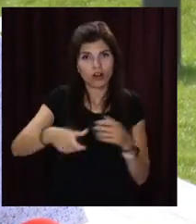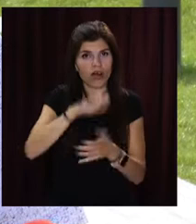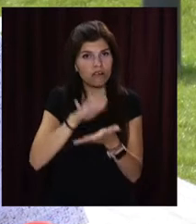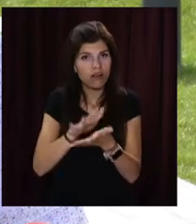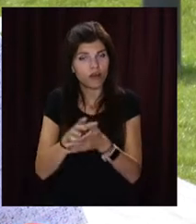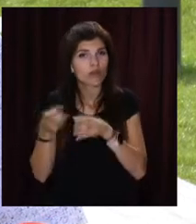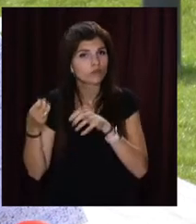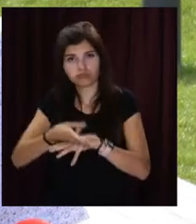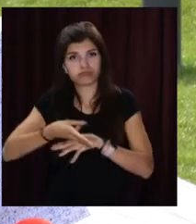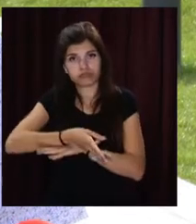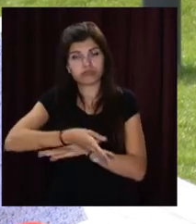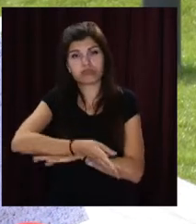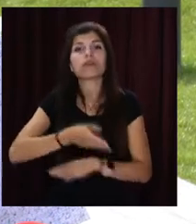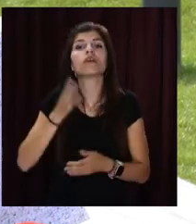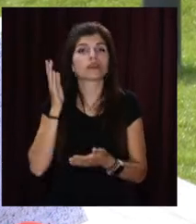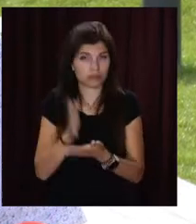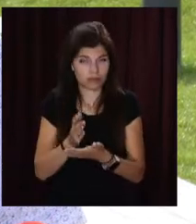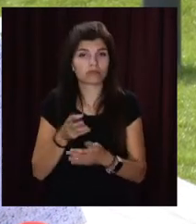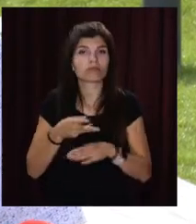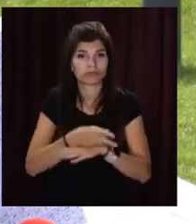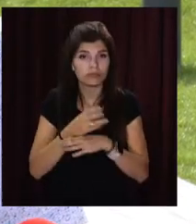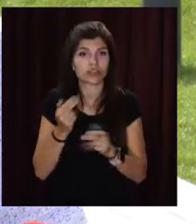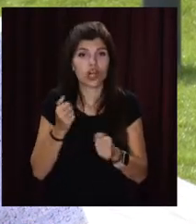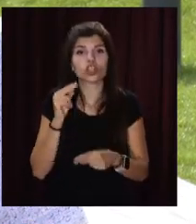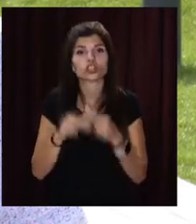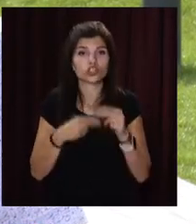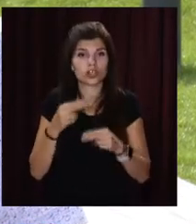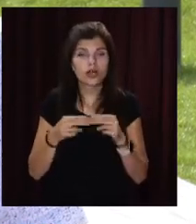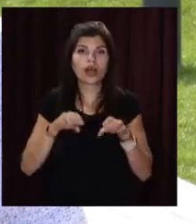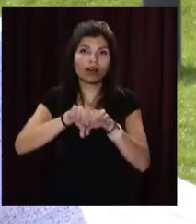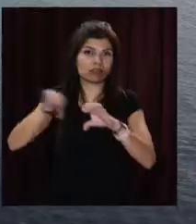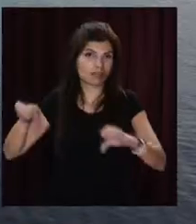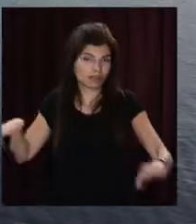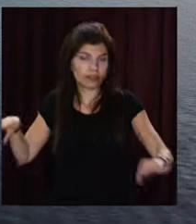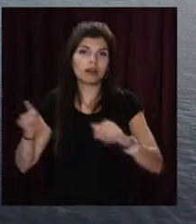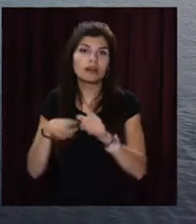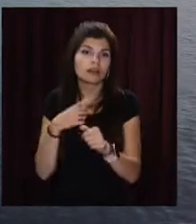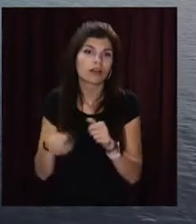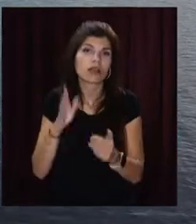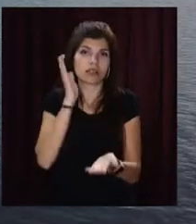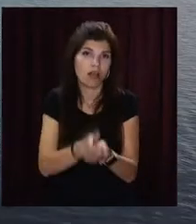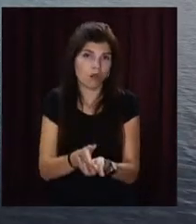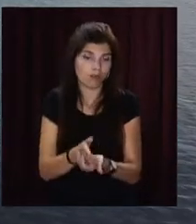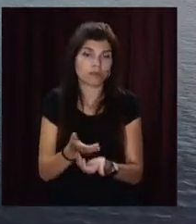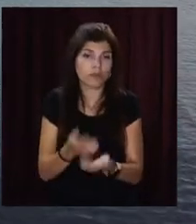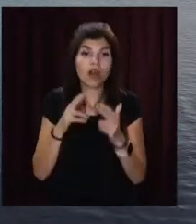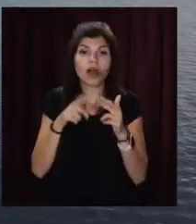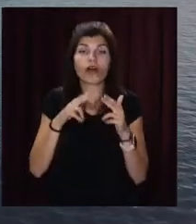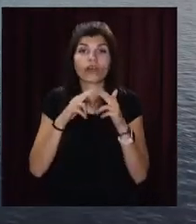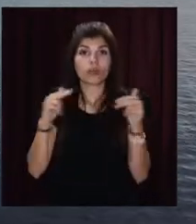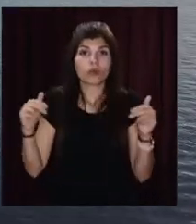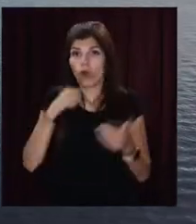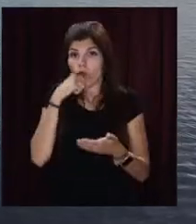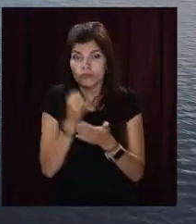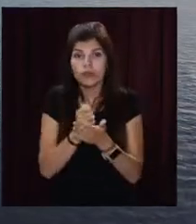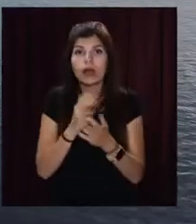скидаючи стічні води через систему каналізації або напряму. У Дніпрі затверджена програма екологічної безпеки